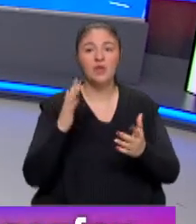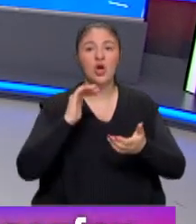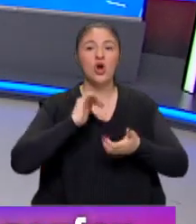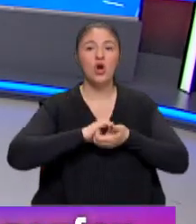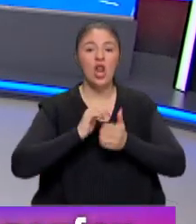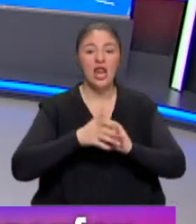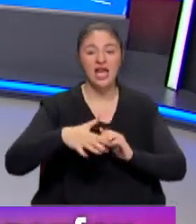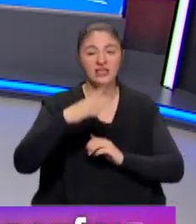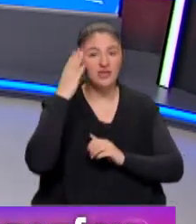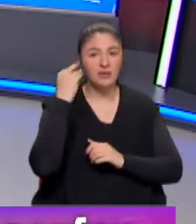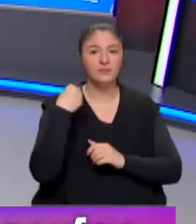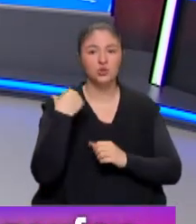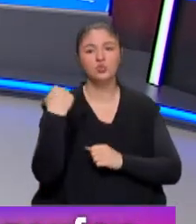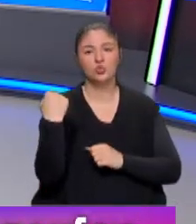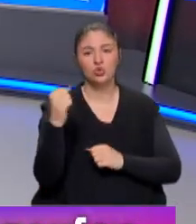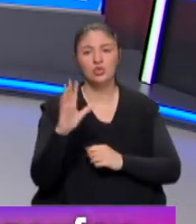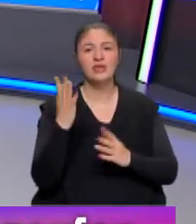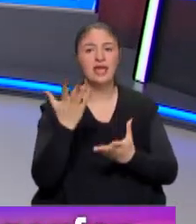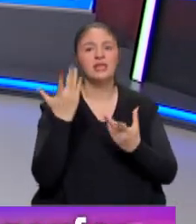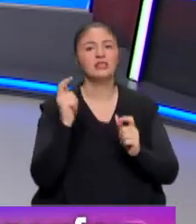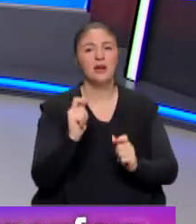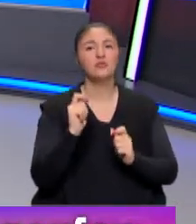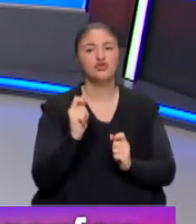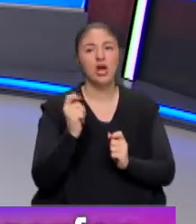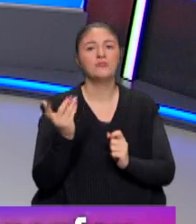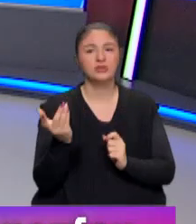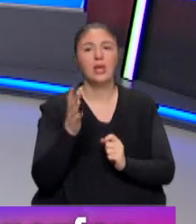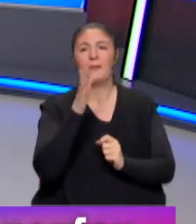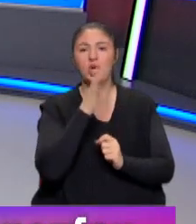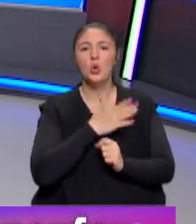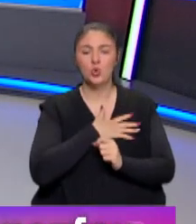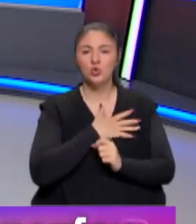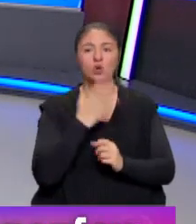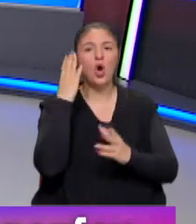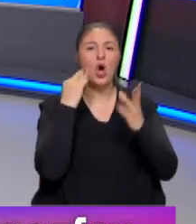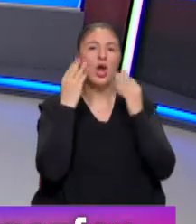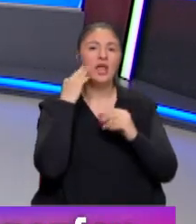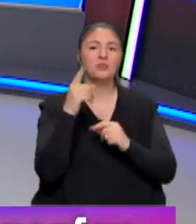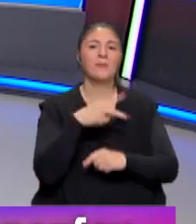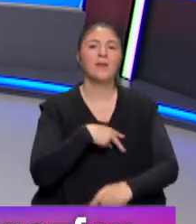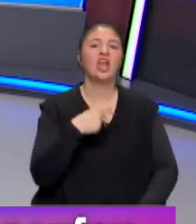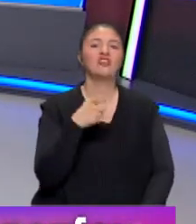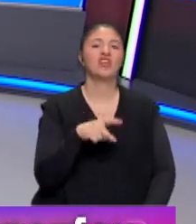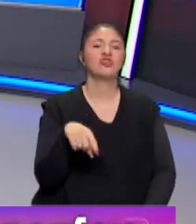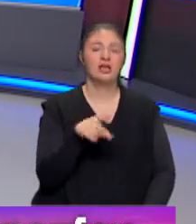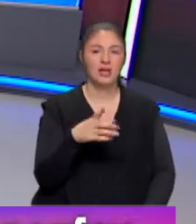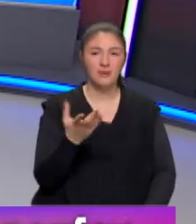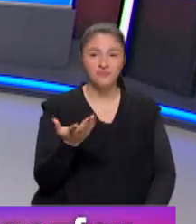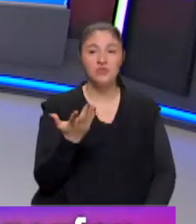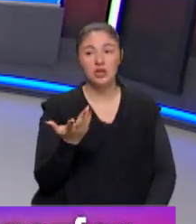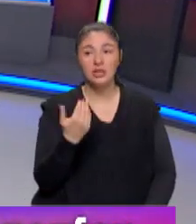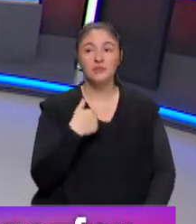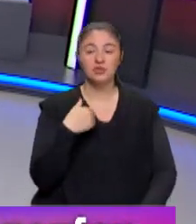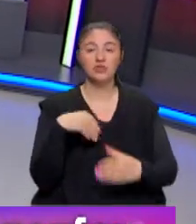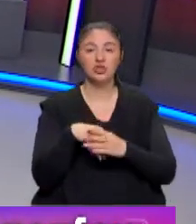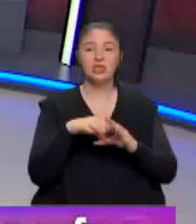Kolektif anlamında biz güçlüyüz. Neyi nasıl yapacağımızı da biliyoruz. Öğrendik bu belediyeciliği. Dolayısıyla